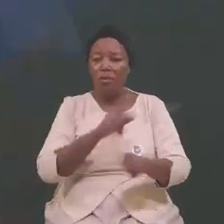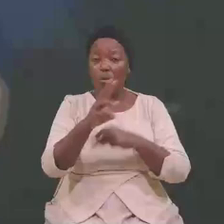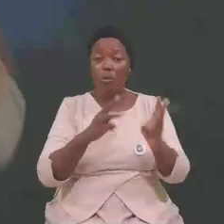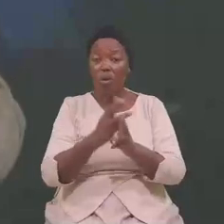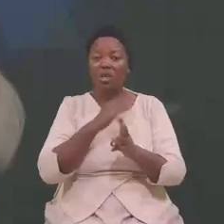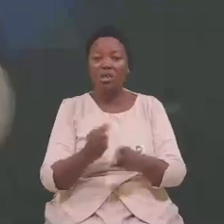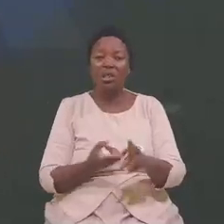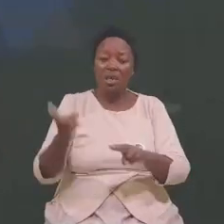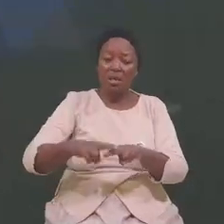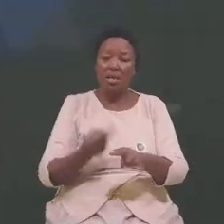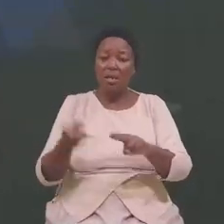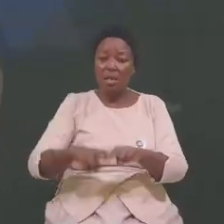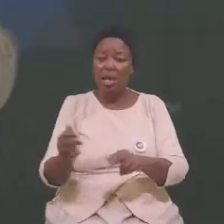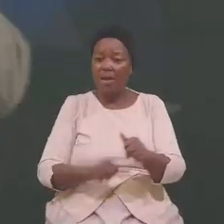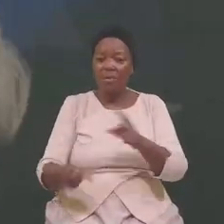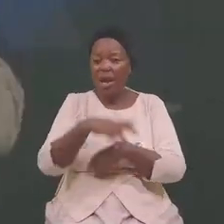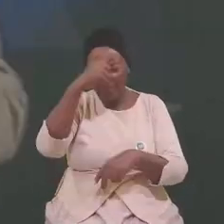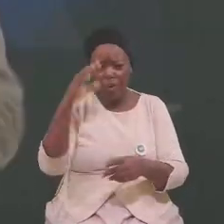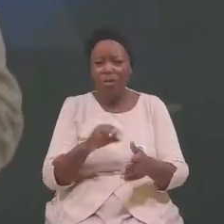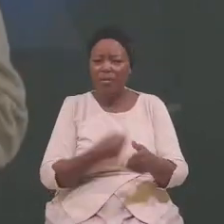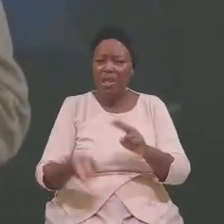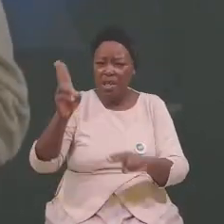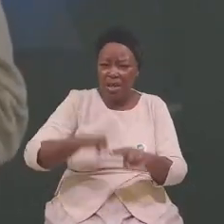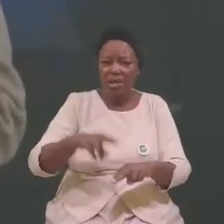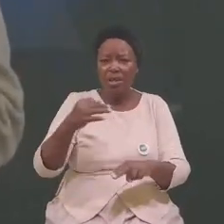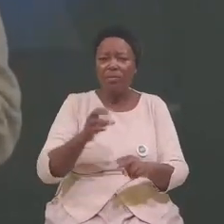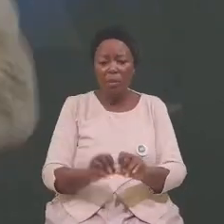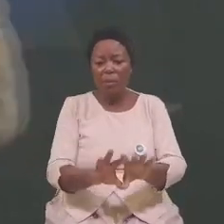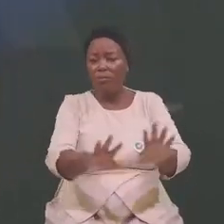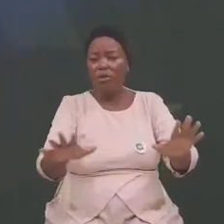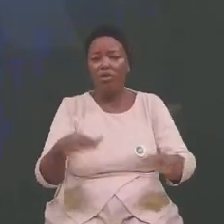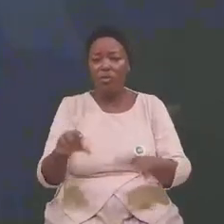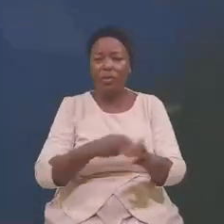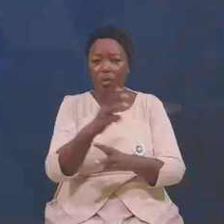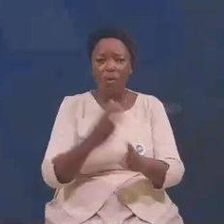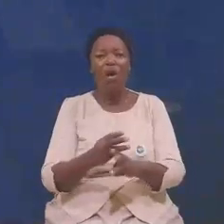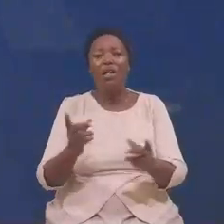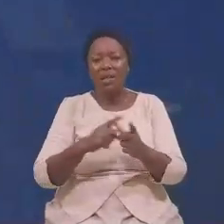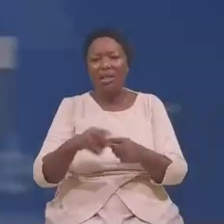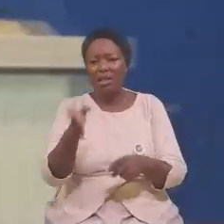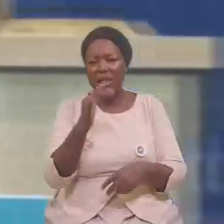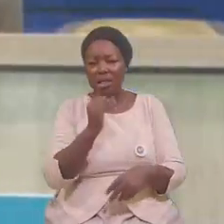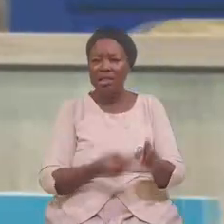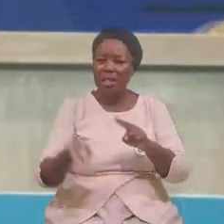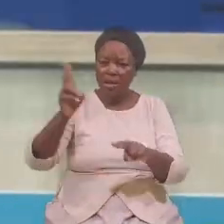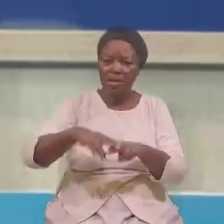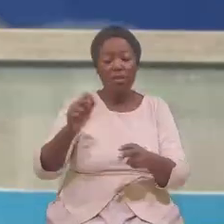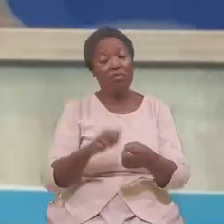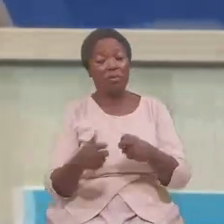Et à cause de l'augmentation, de l'accroissement de la population, il y a les problèmes qui